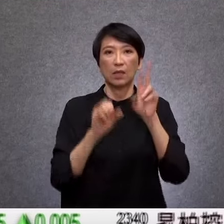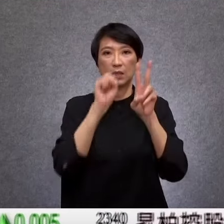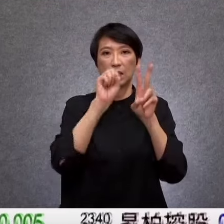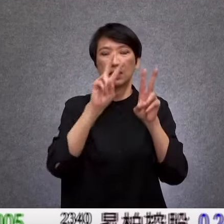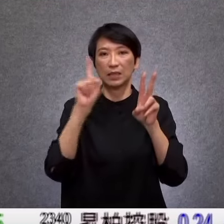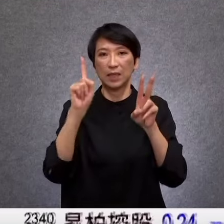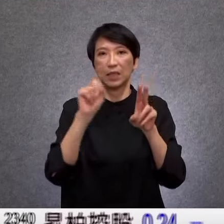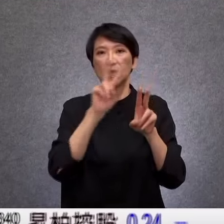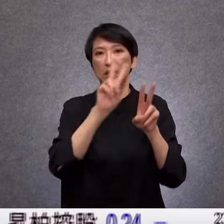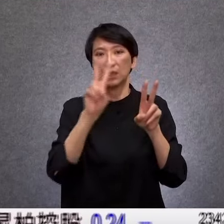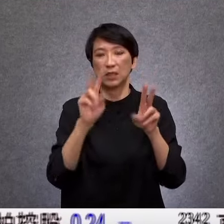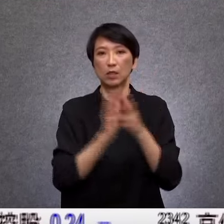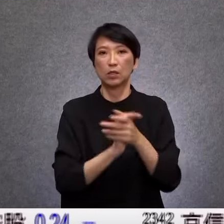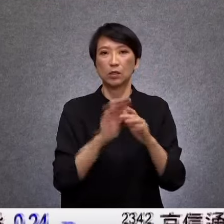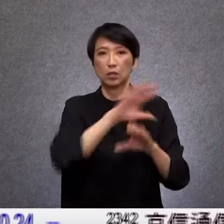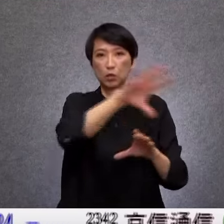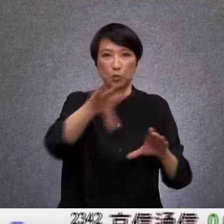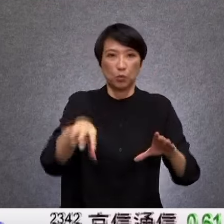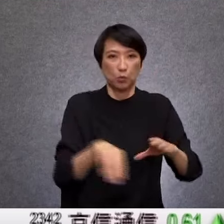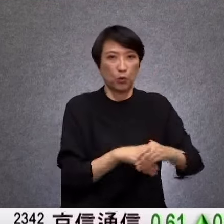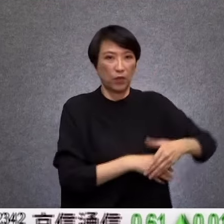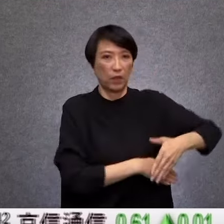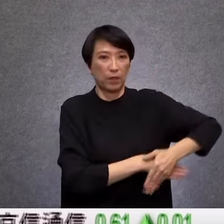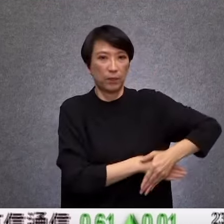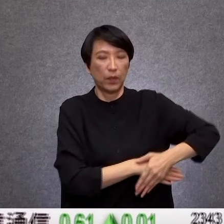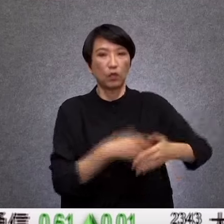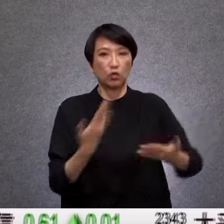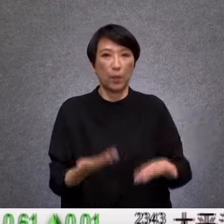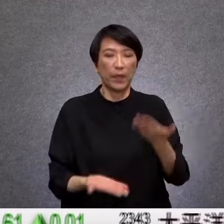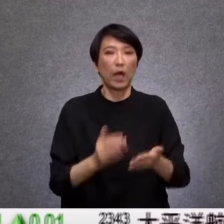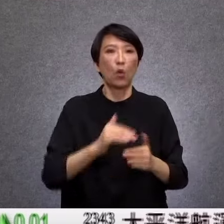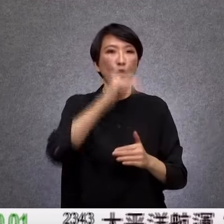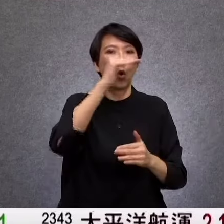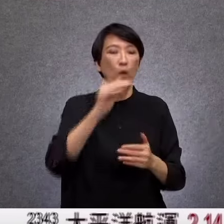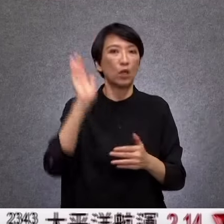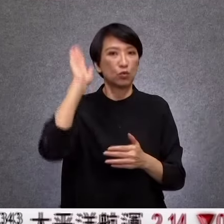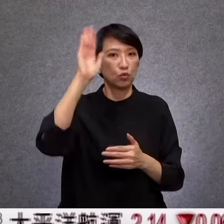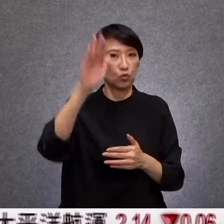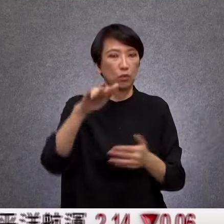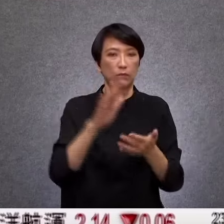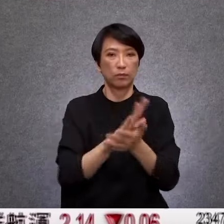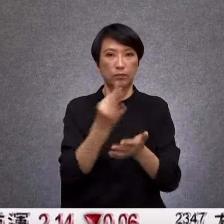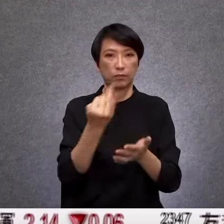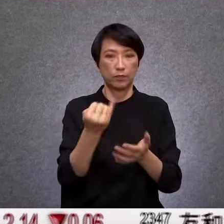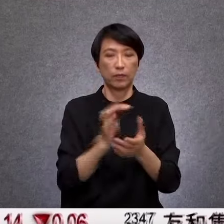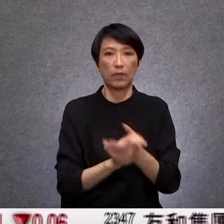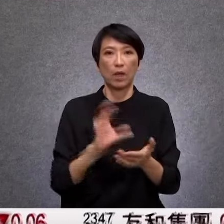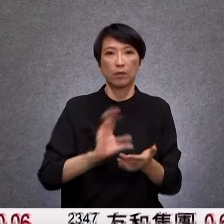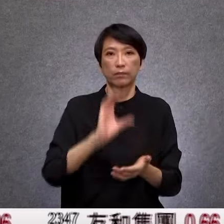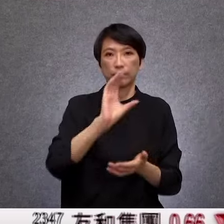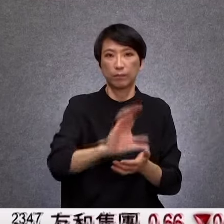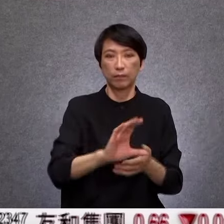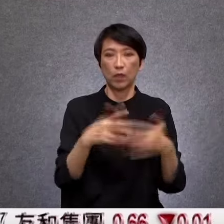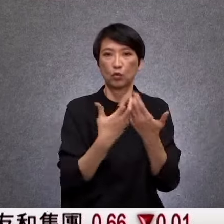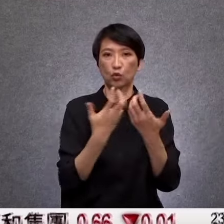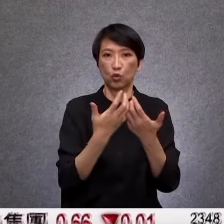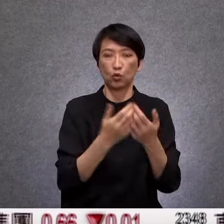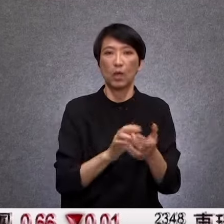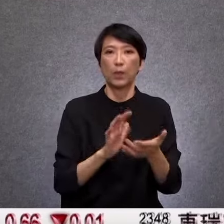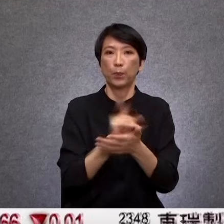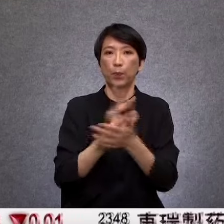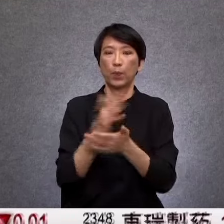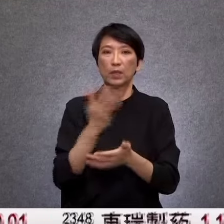賺嘅錢，在之前2021、2022年預算案講咗噶啦，我哋將佢撥翻入嚟，咁所以呢年咧係比較高。咁往後年度咧，